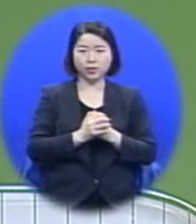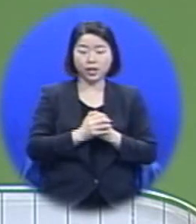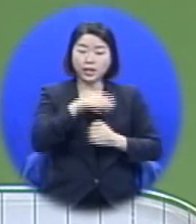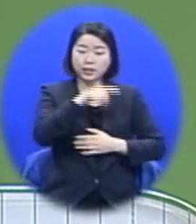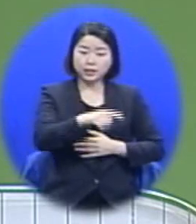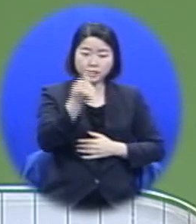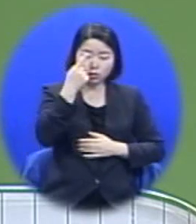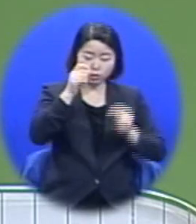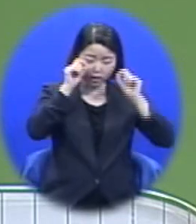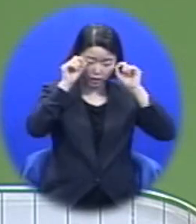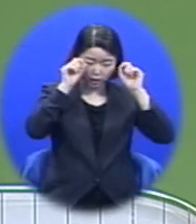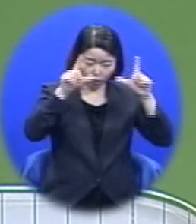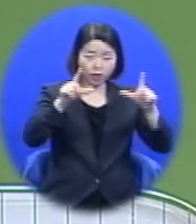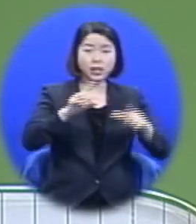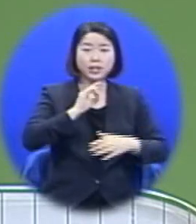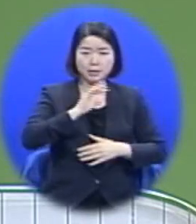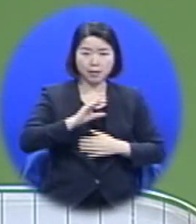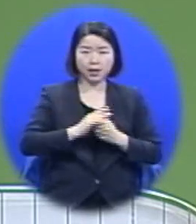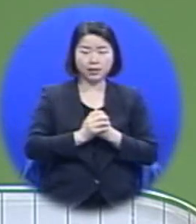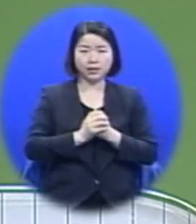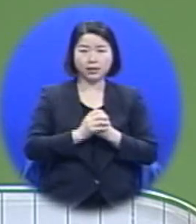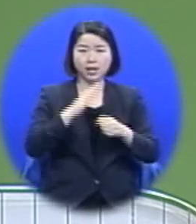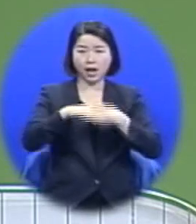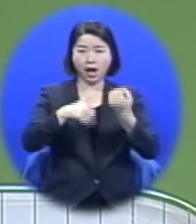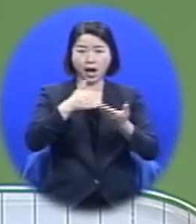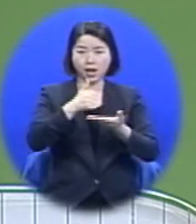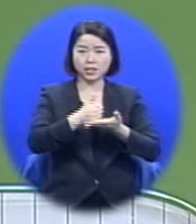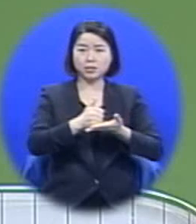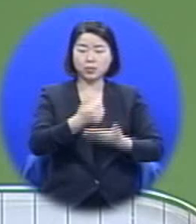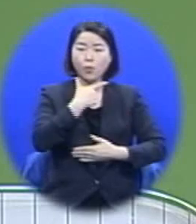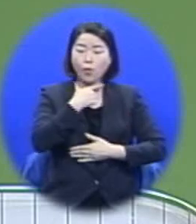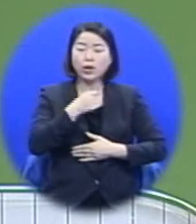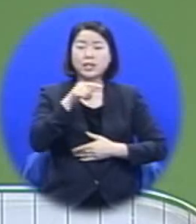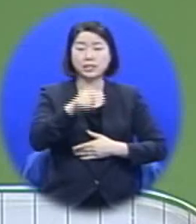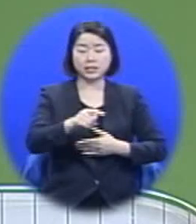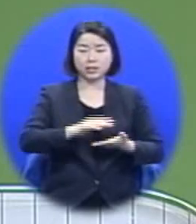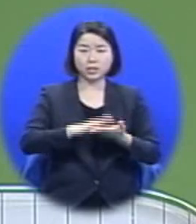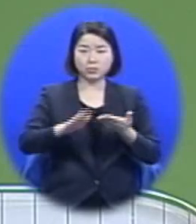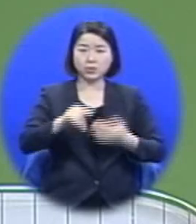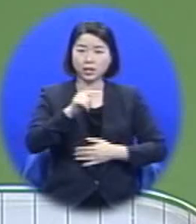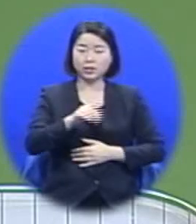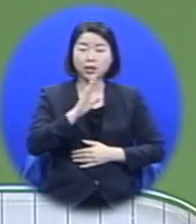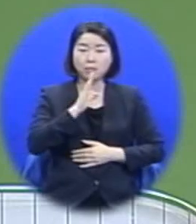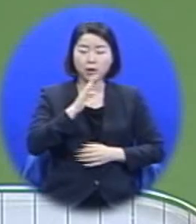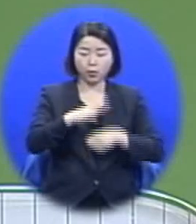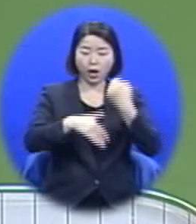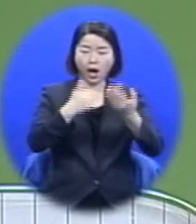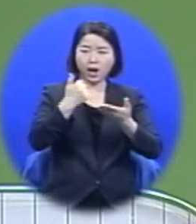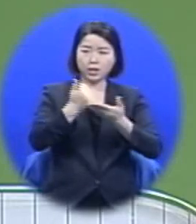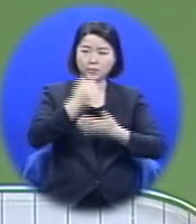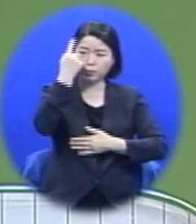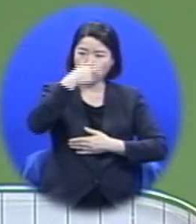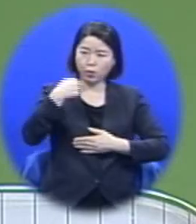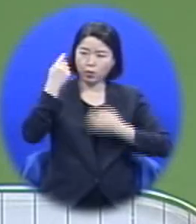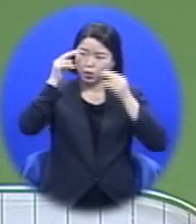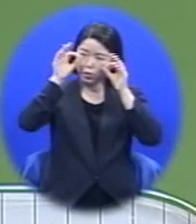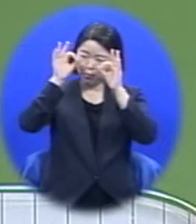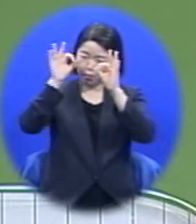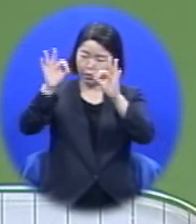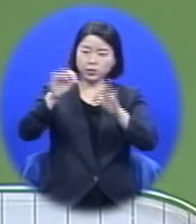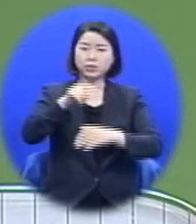그 눈이 열리기 만 하나님이 원하시는 거죠 그게 바로 하나님이 얼굴을 보는 것입니다